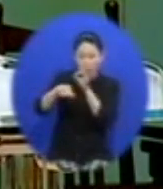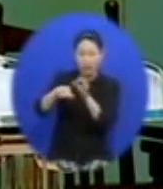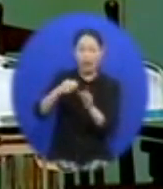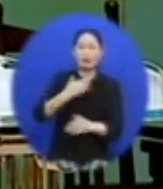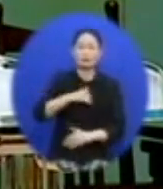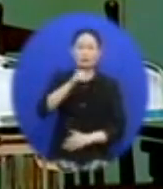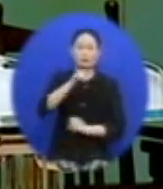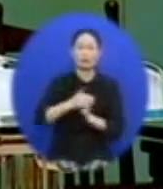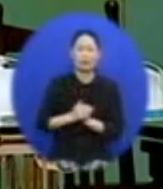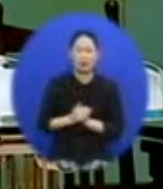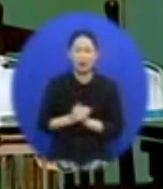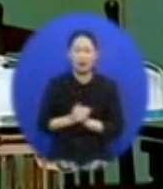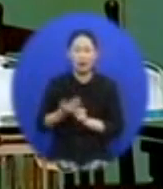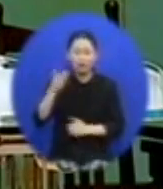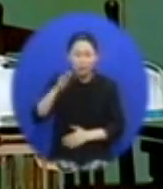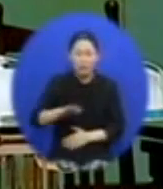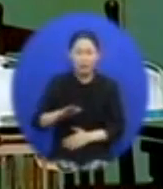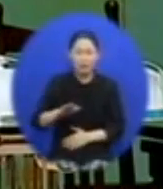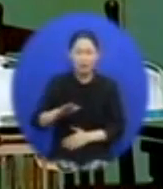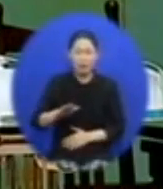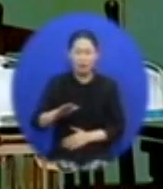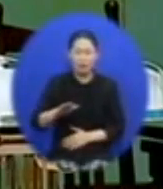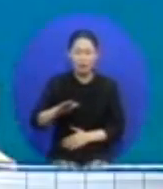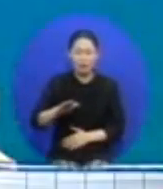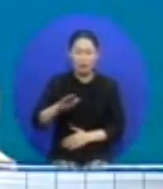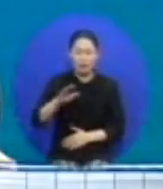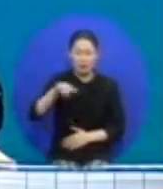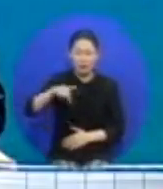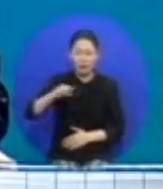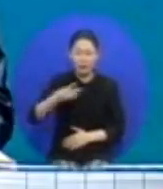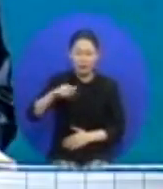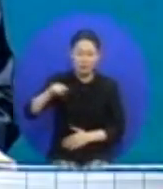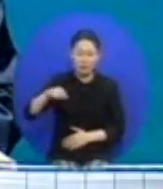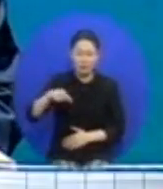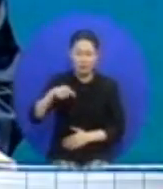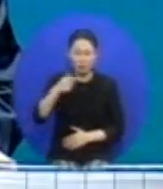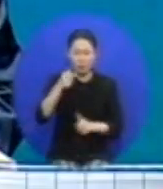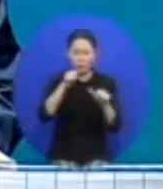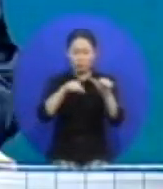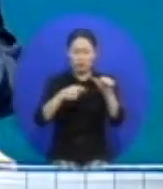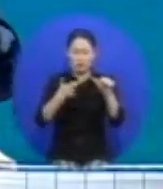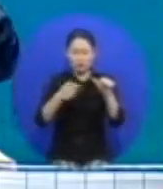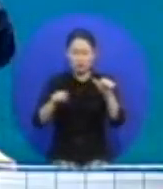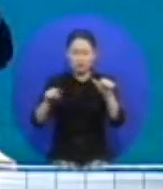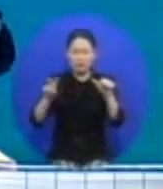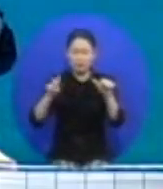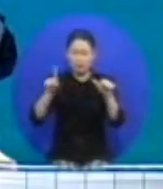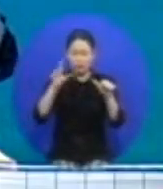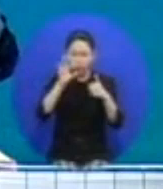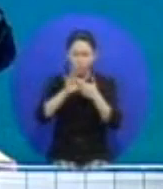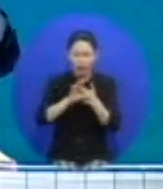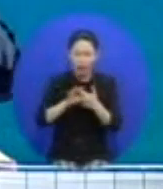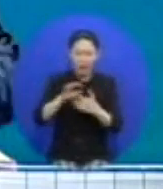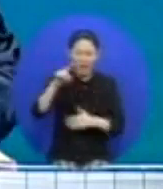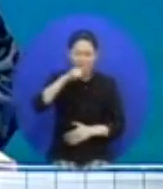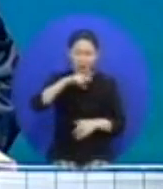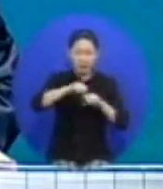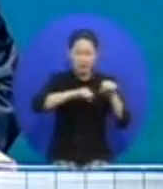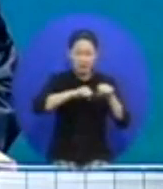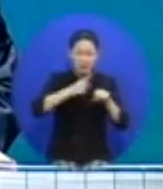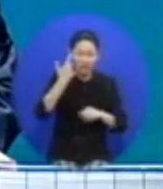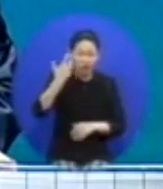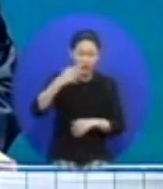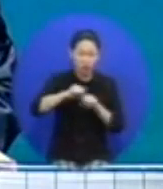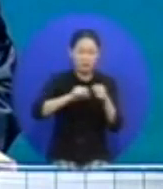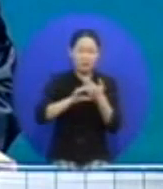있는 거예요 그런데 갈라디아서 5장 19절에 서 21절에 보면 악한 영이 역사 하면 어떻게 되는가 가